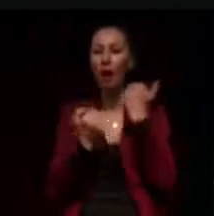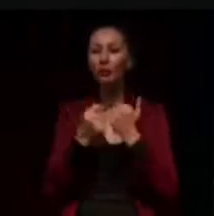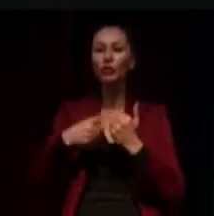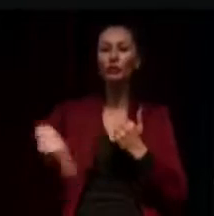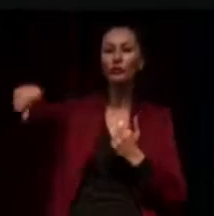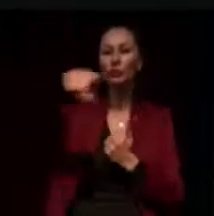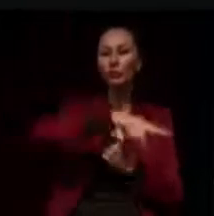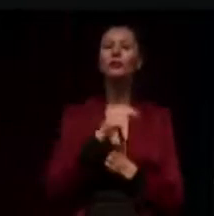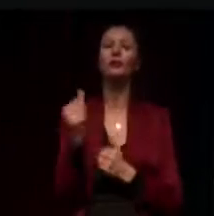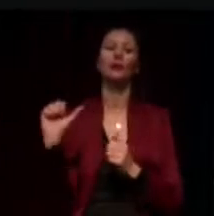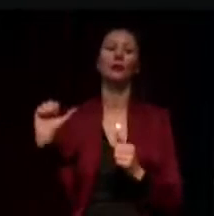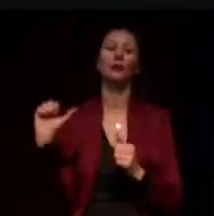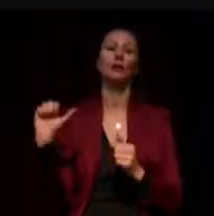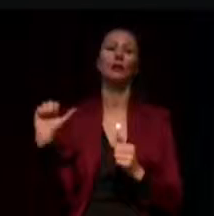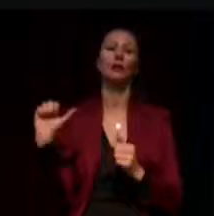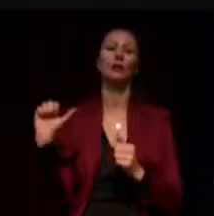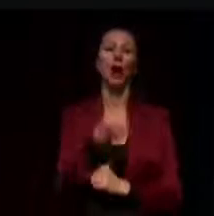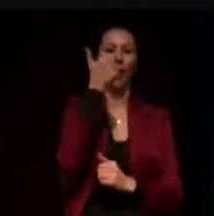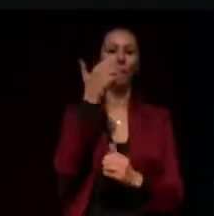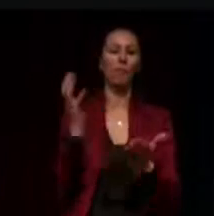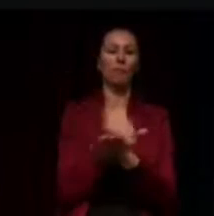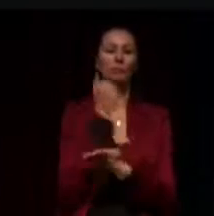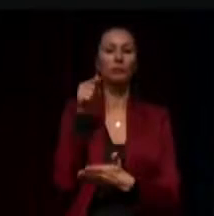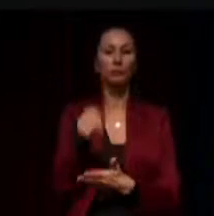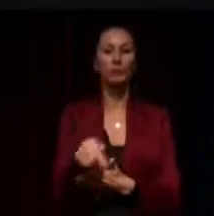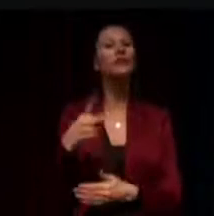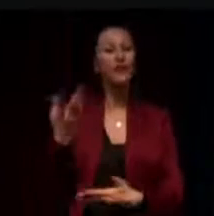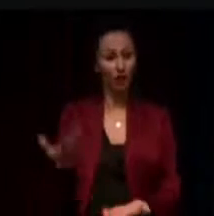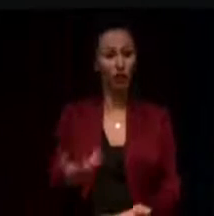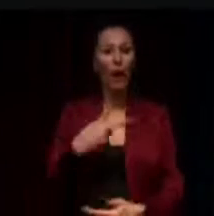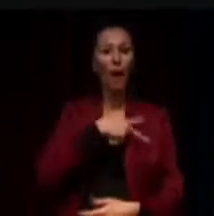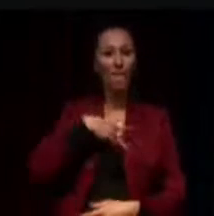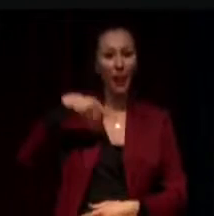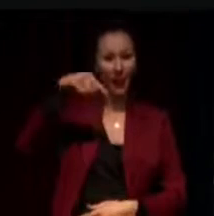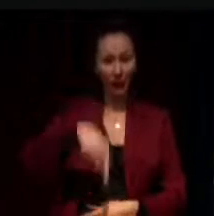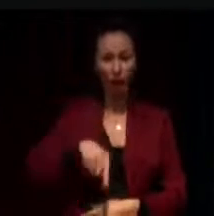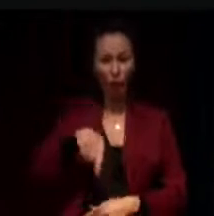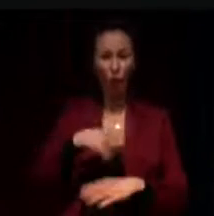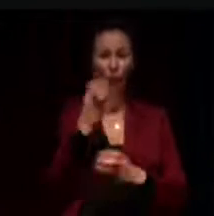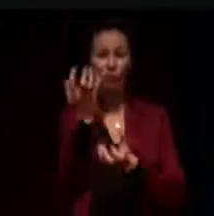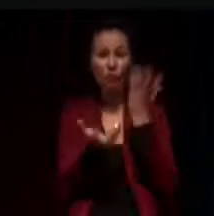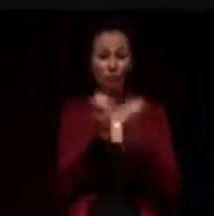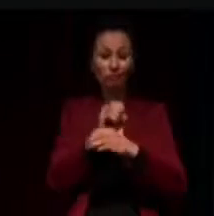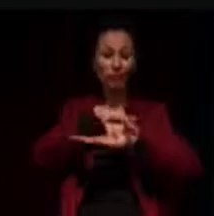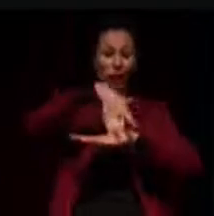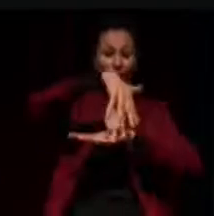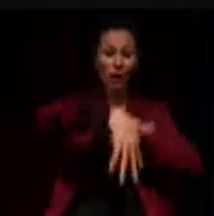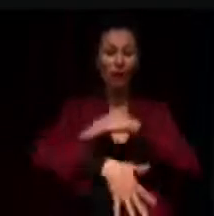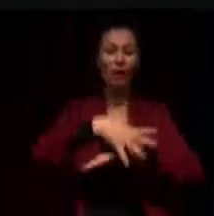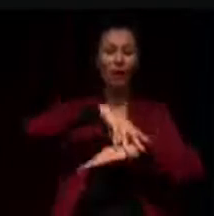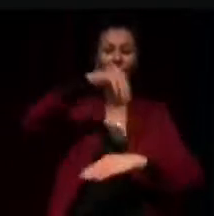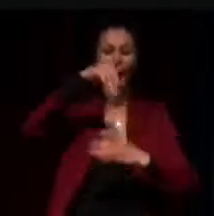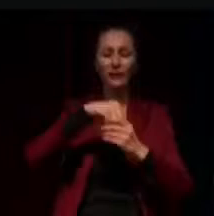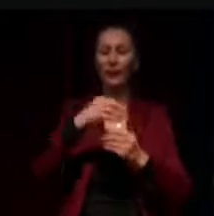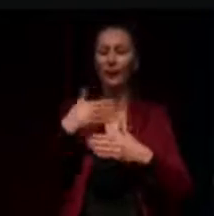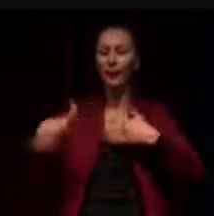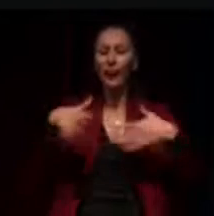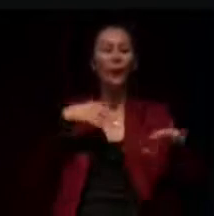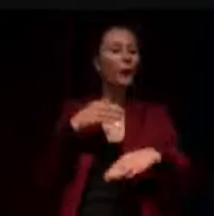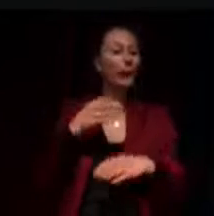galip geldi. İşte belediyemiz bu volkanın üzerindeki külleri